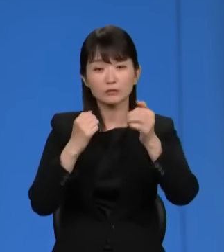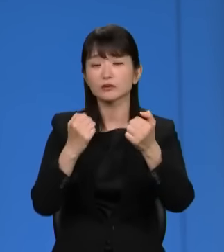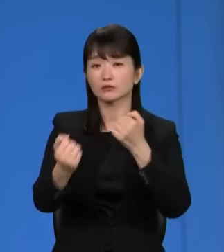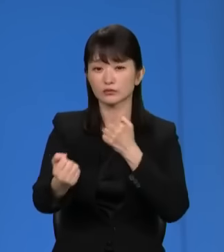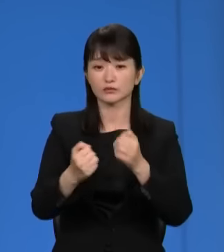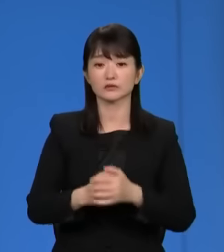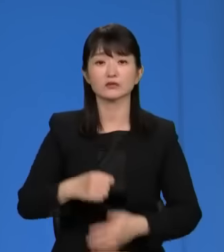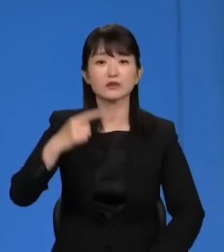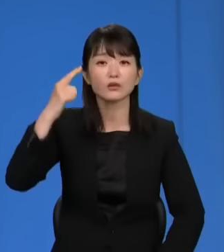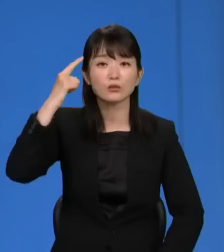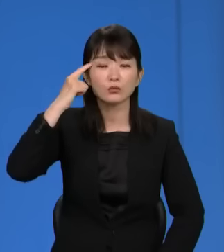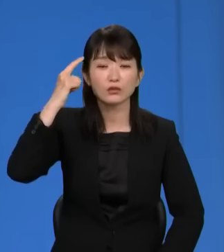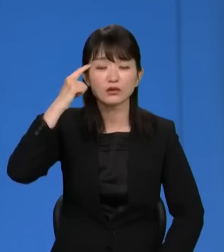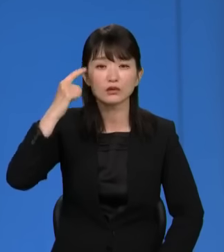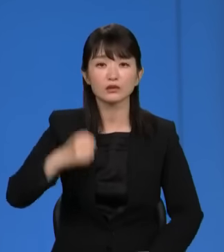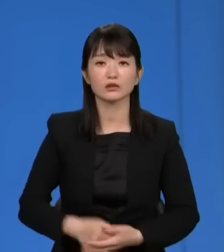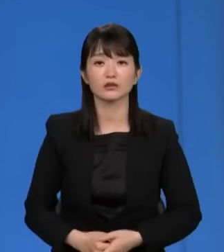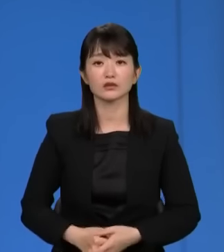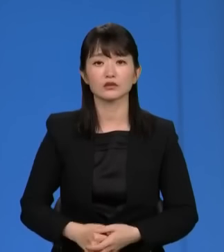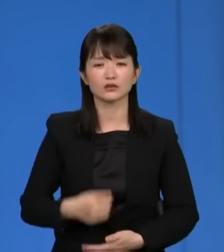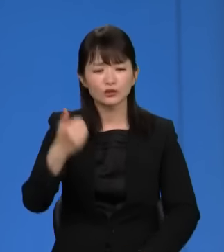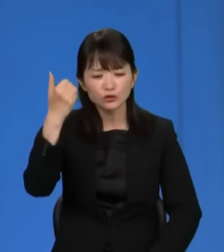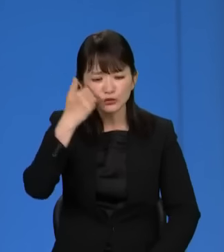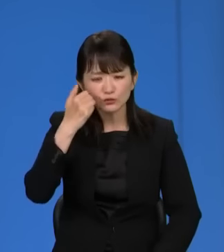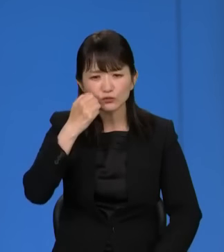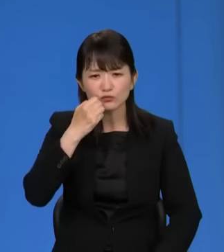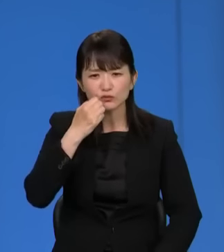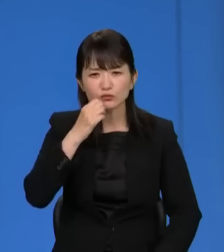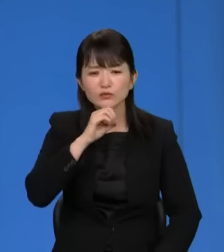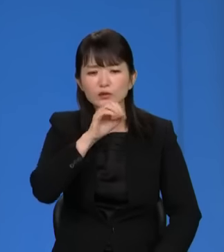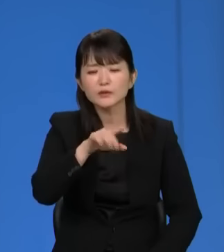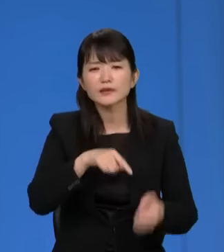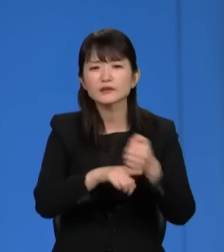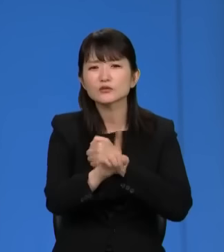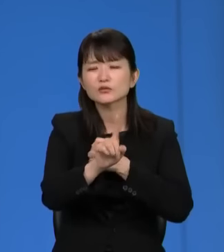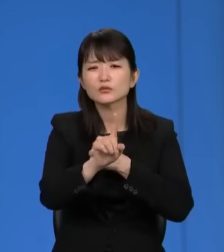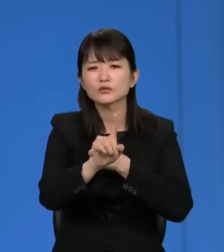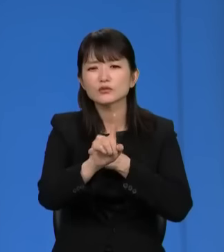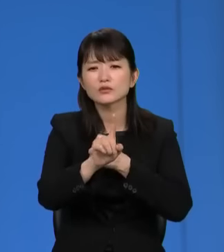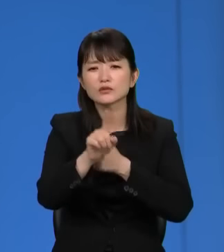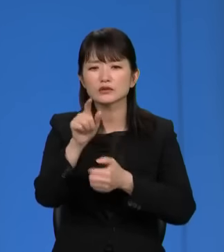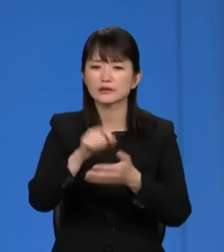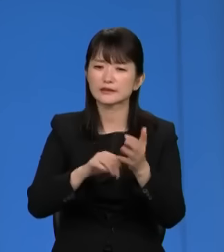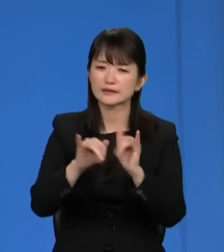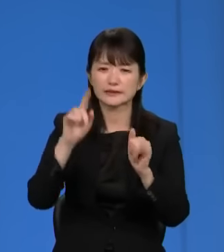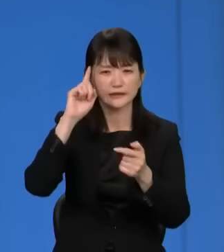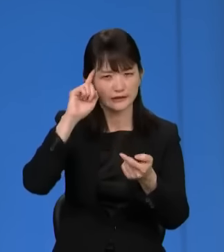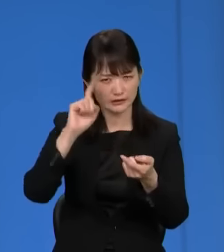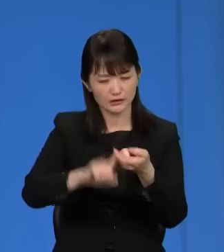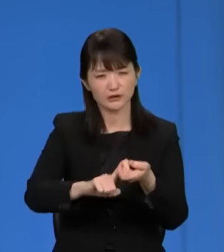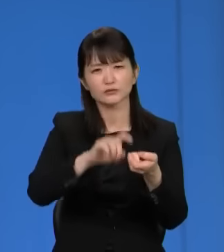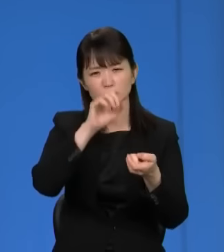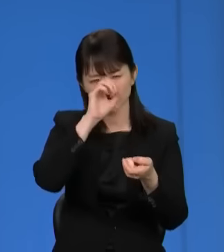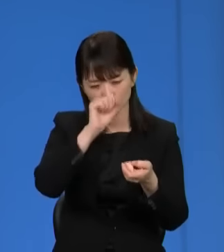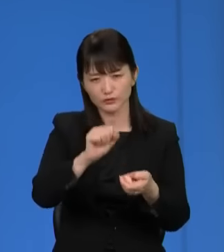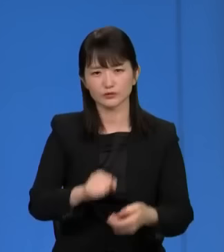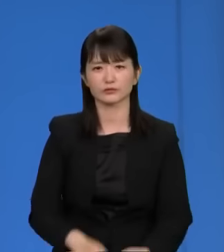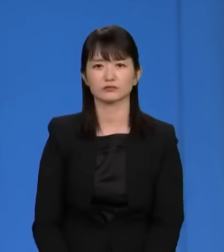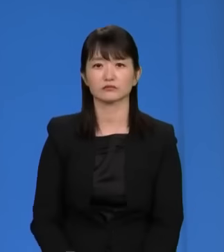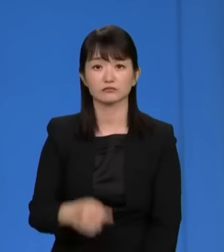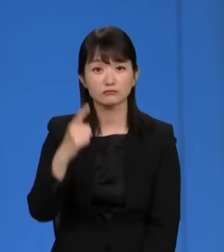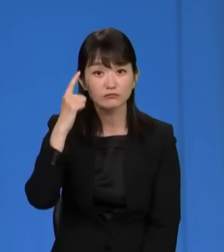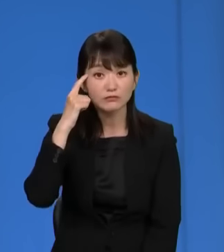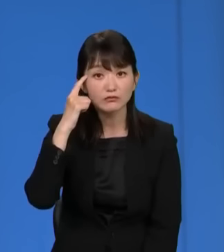불구하고 왜 이것을 흘렸을까 저는 그 점에 좀 기자들이 관심을 가져 주셨으면 좋겠습니다 왜